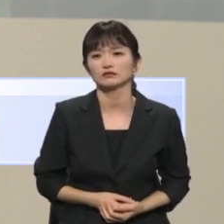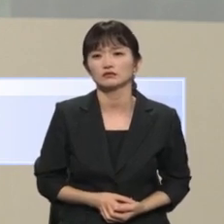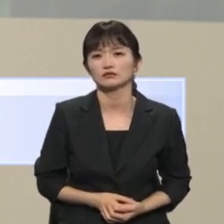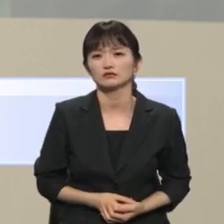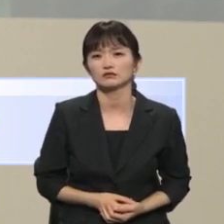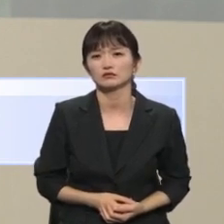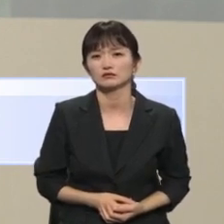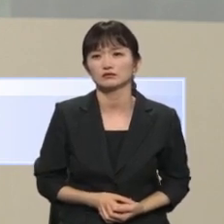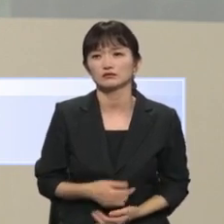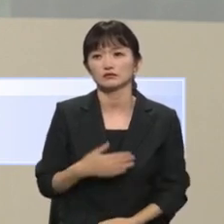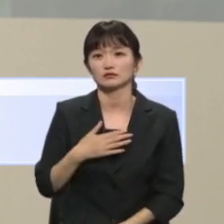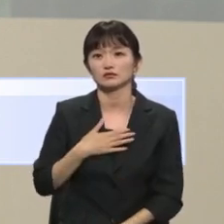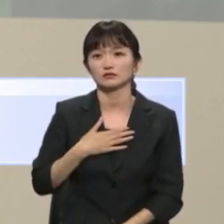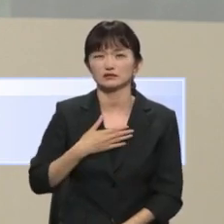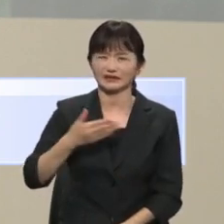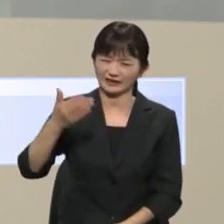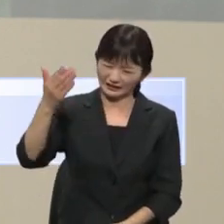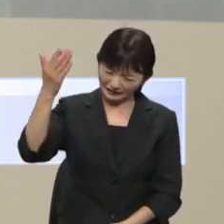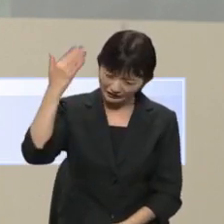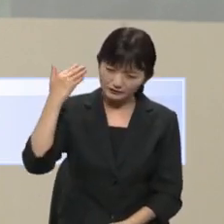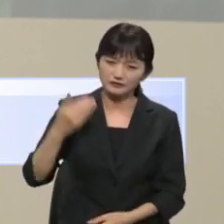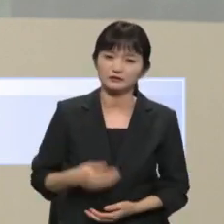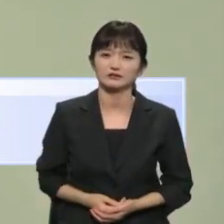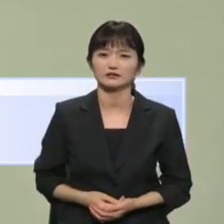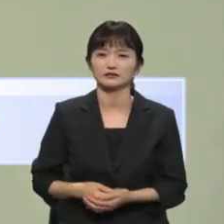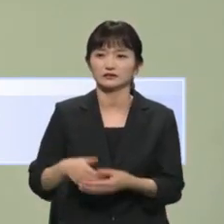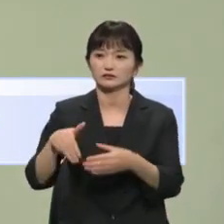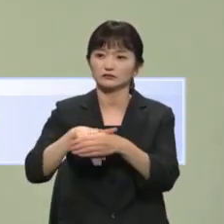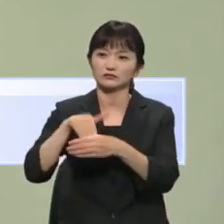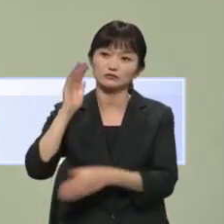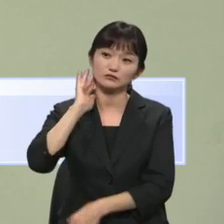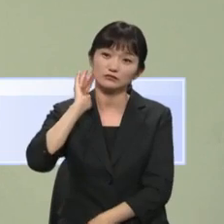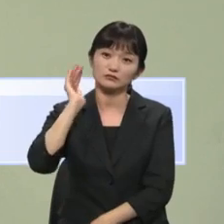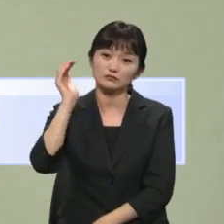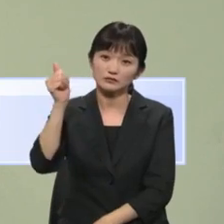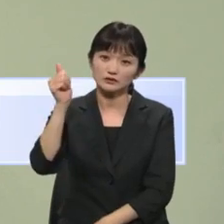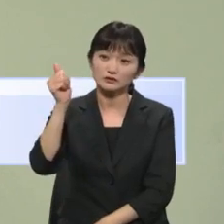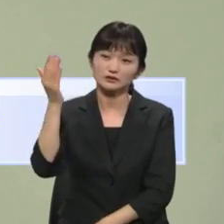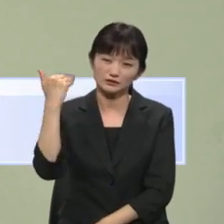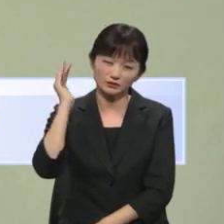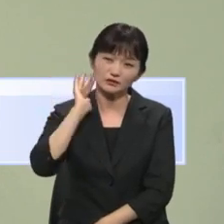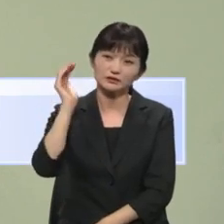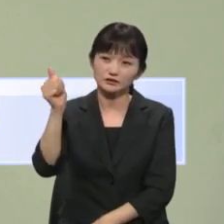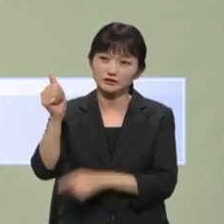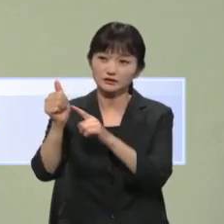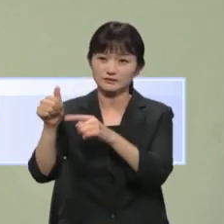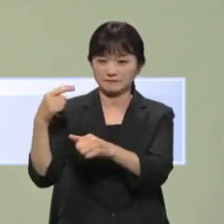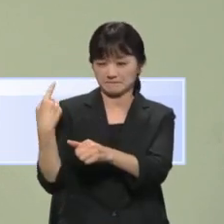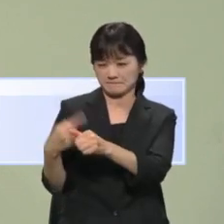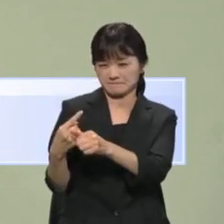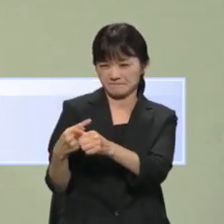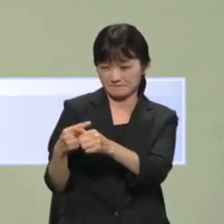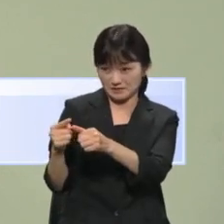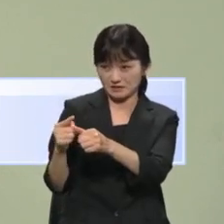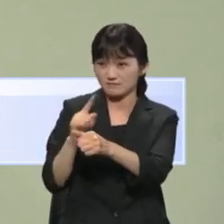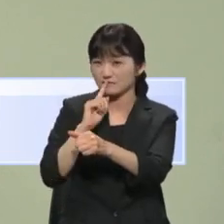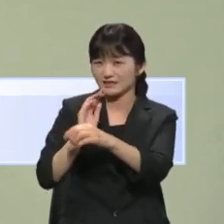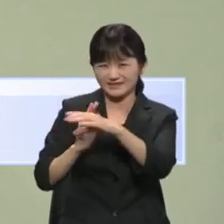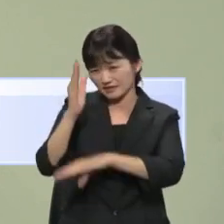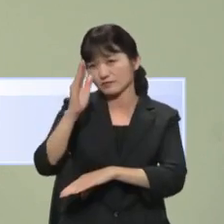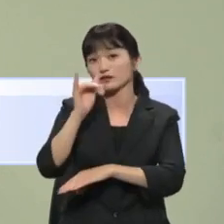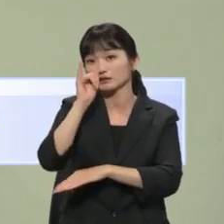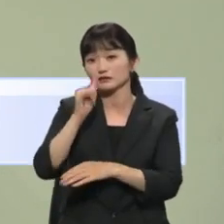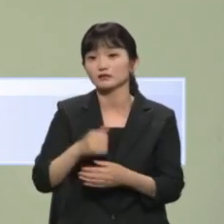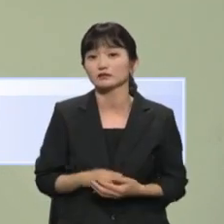저는 좀 예전 거긴 한데 이제 문재인 대통령 문재인 전 대통령에 대한 좀 비방을 돈 넘게 한 현수막이 하나